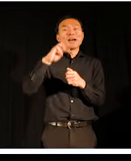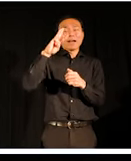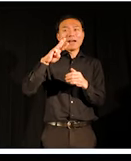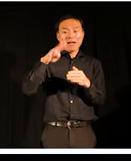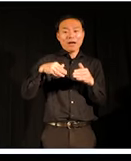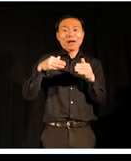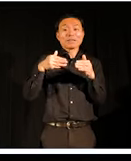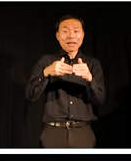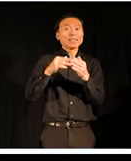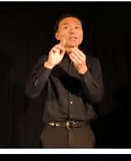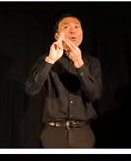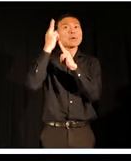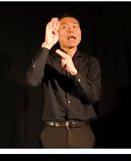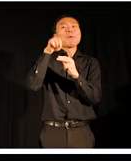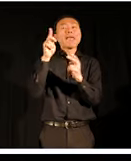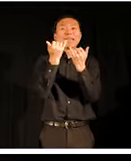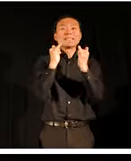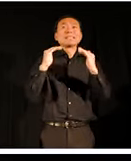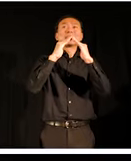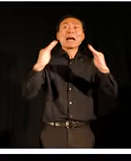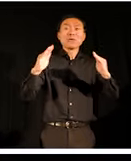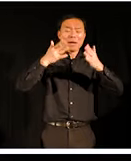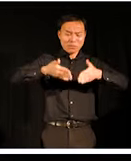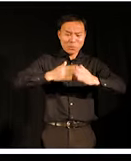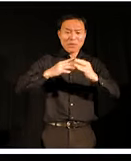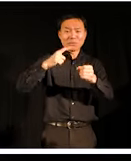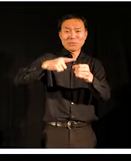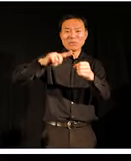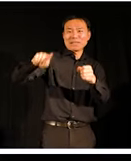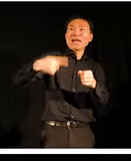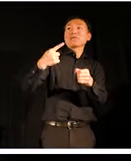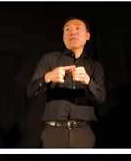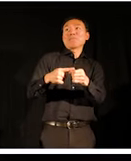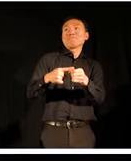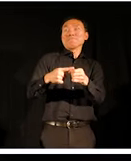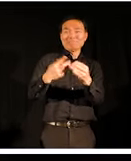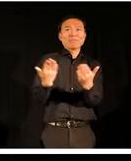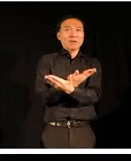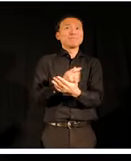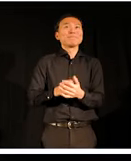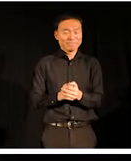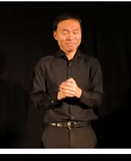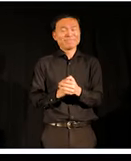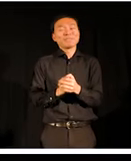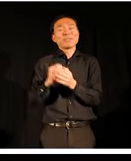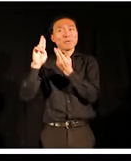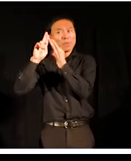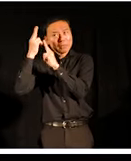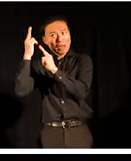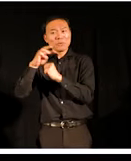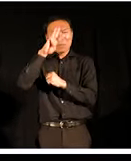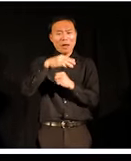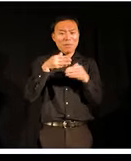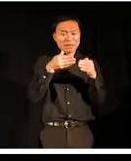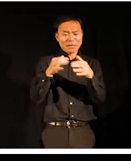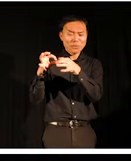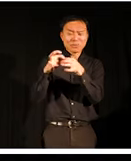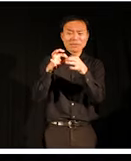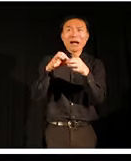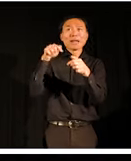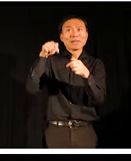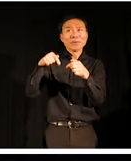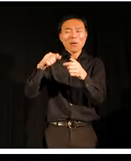創立100周年を迎えますおめでとうございますえ川崎と沖縄の繋がりをえ伝えていくこともハサフェスタ